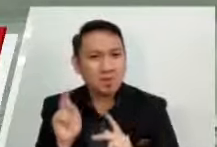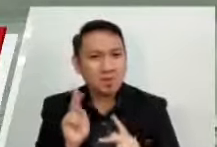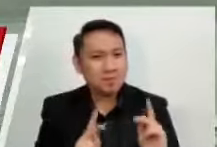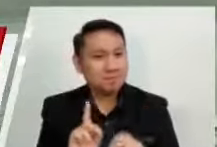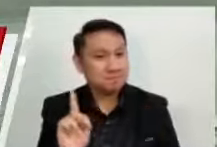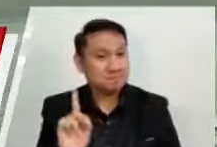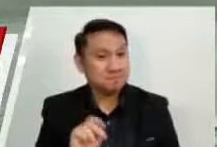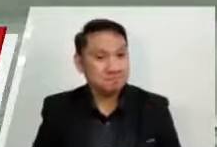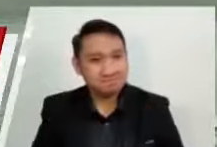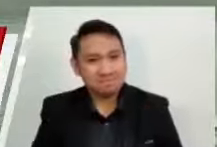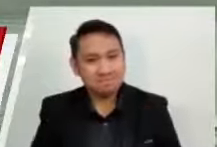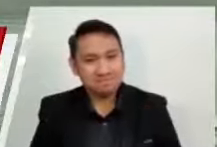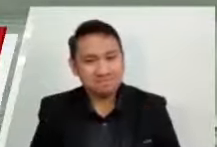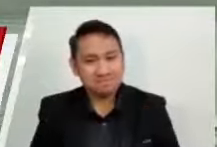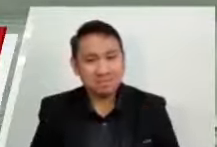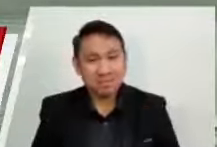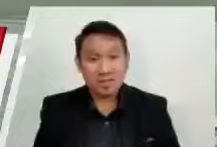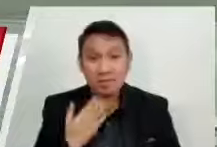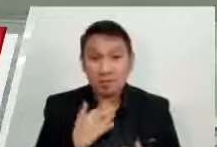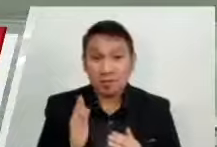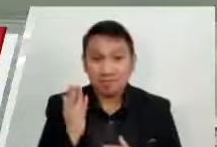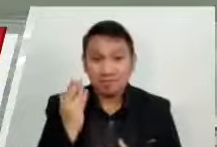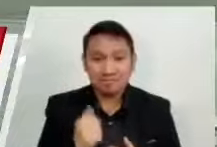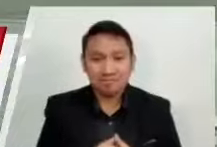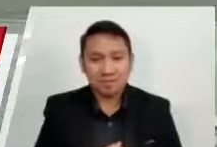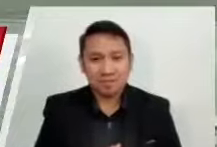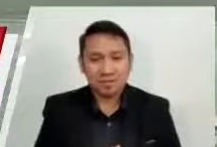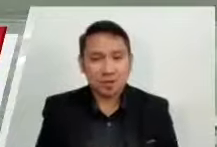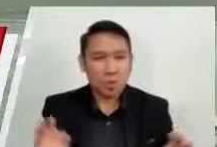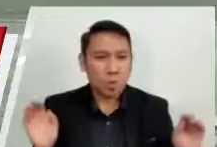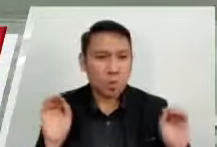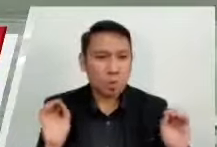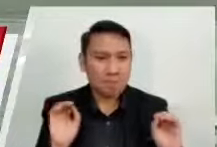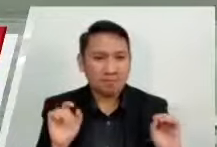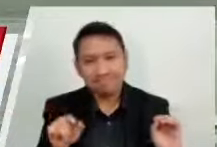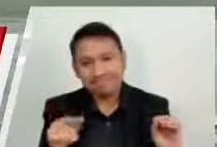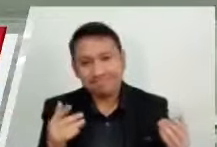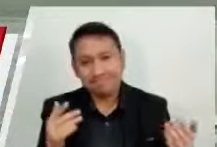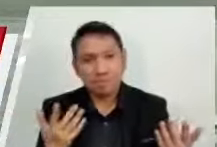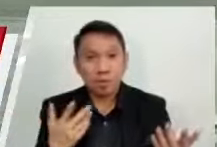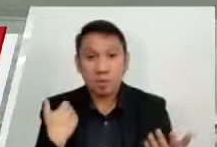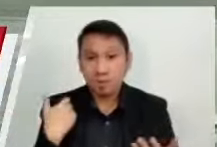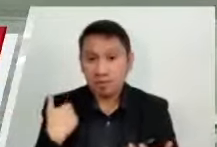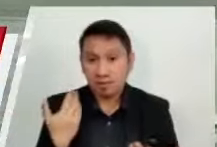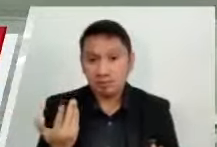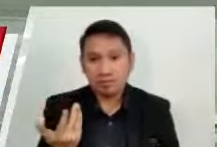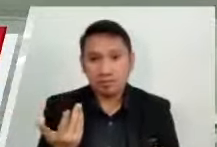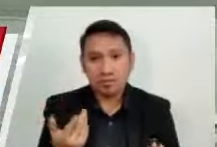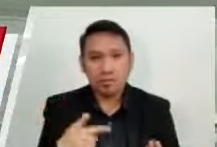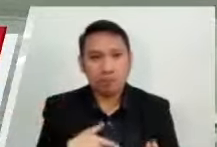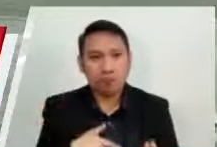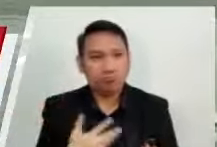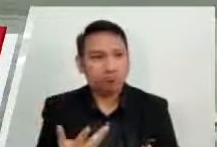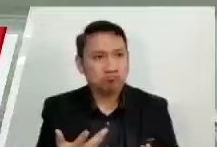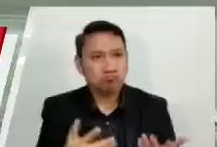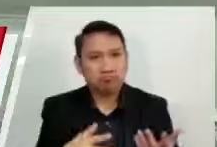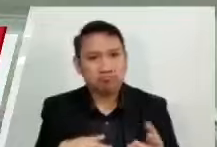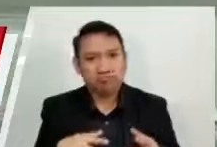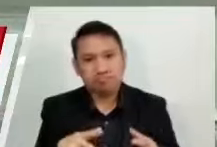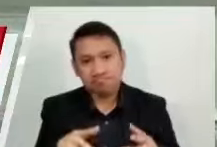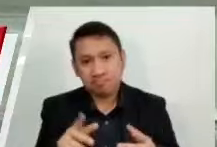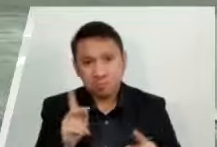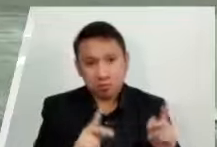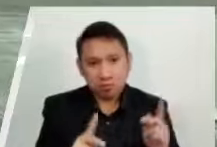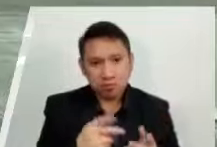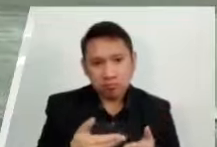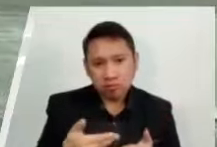Maris, good morning. Oo nga, wala pang Burmans at hindi pa inaasahan yung shopping cramming. Pero may mungkahi na i-adjust na yung mall hours para